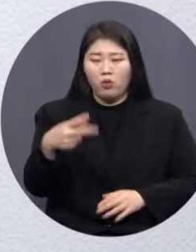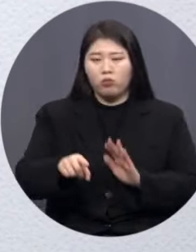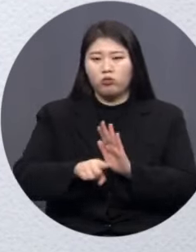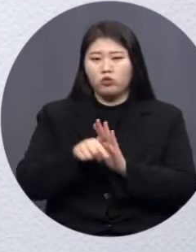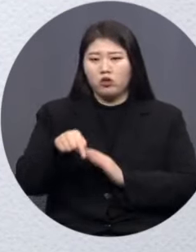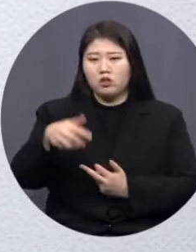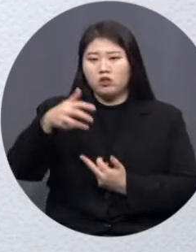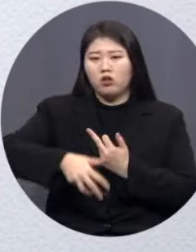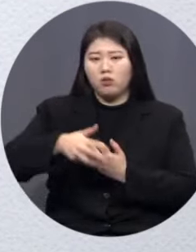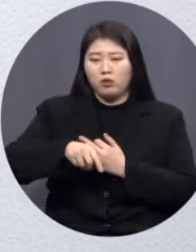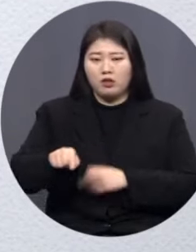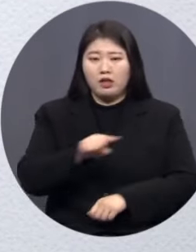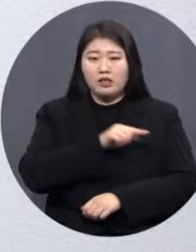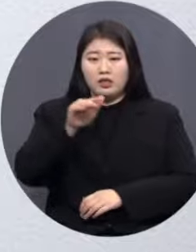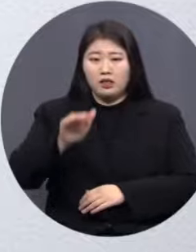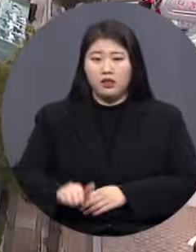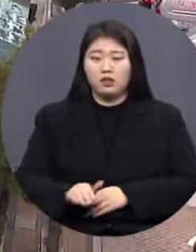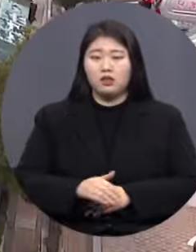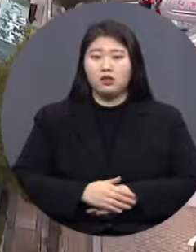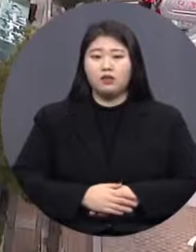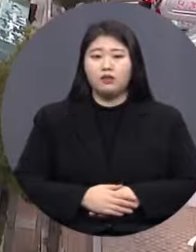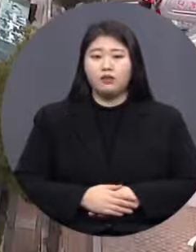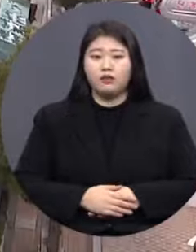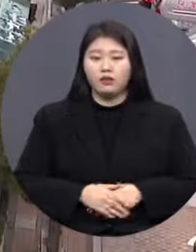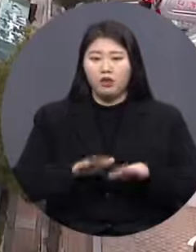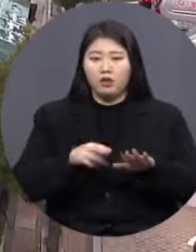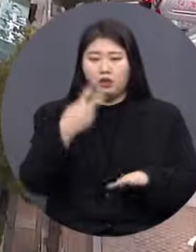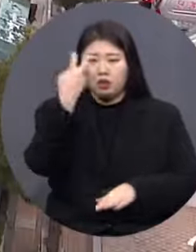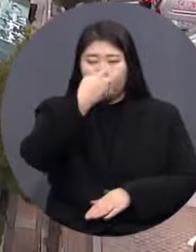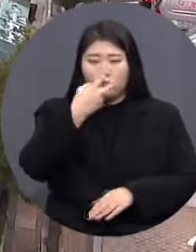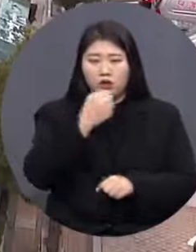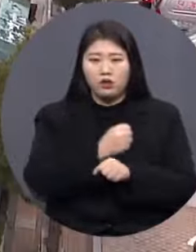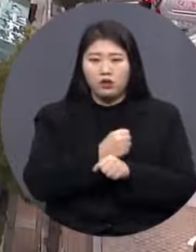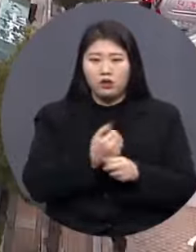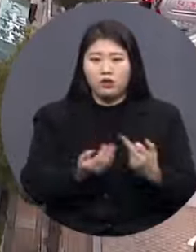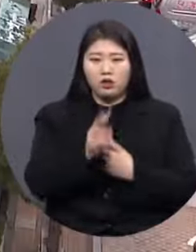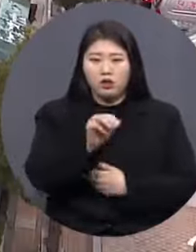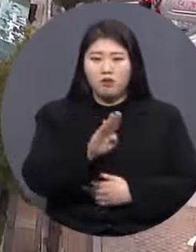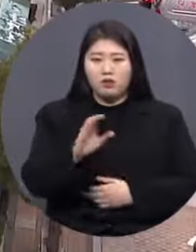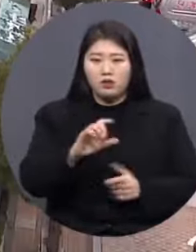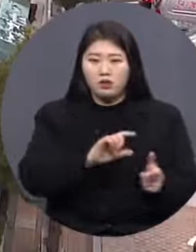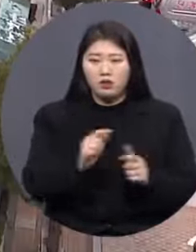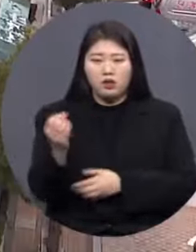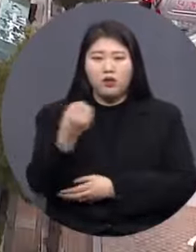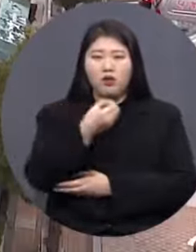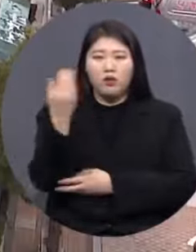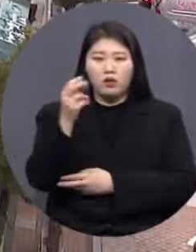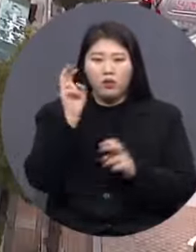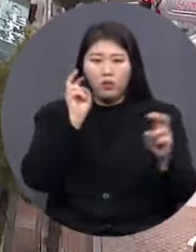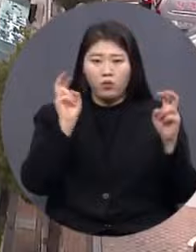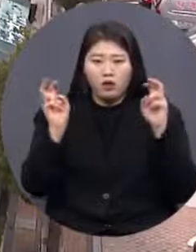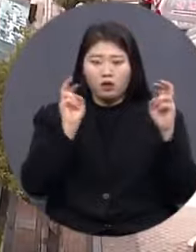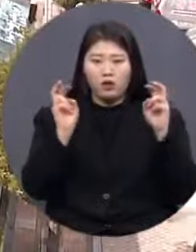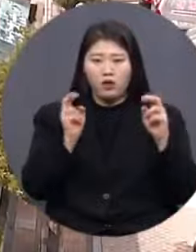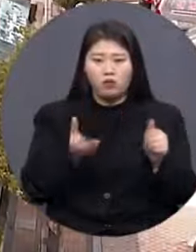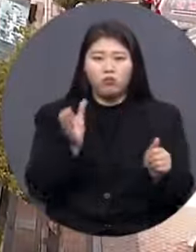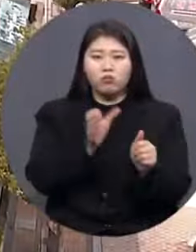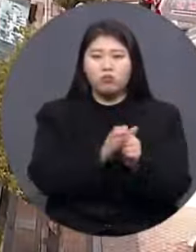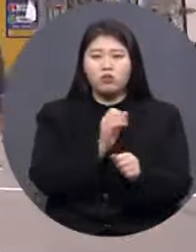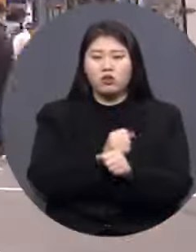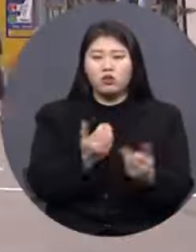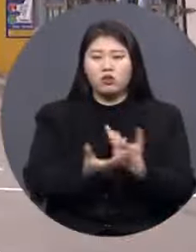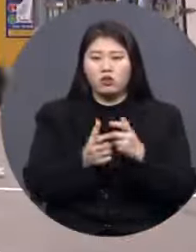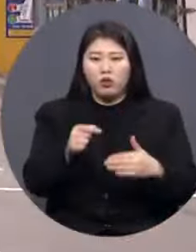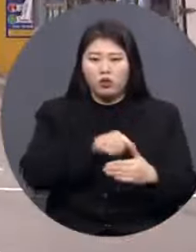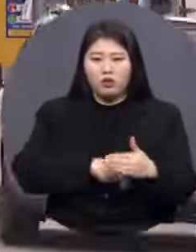서귀포시에서 낮았습니다 이번 여론조사는 제주 NBC 등 언론 사사가 코리아 리서치에 의뢰해 제주도에